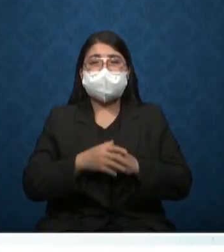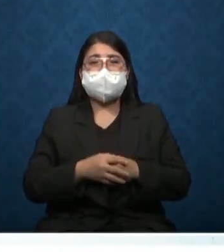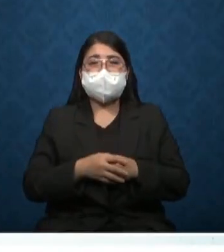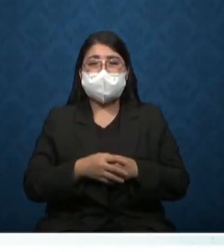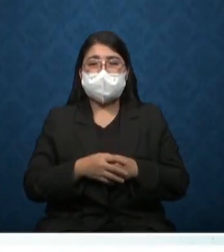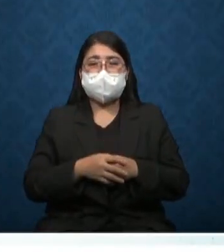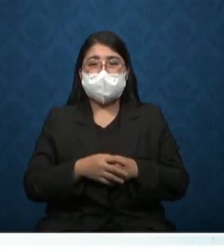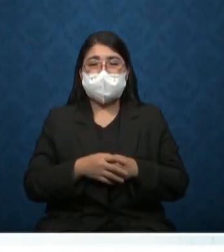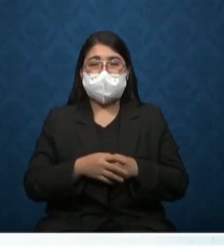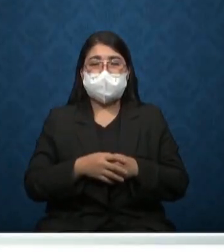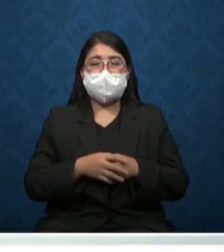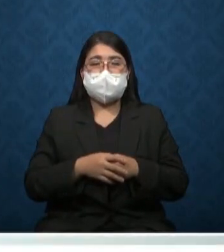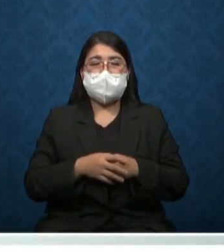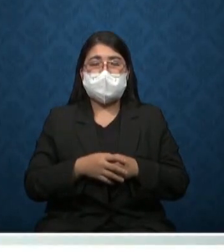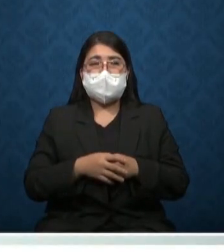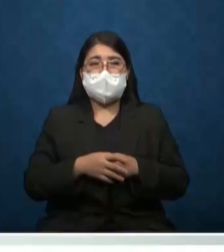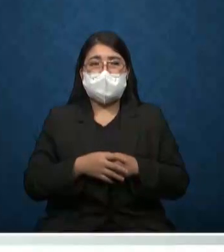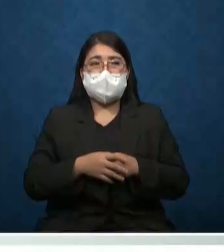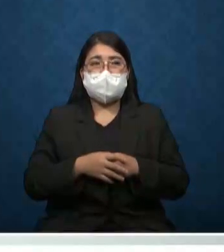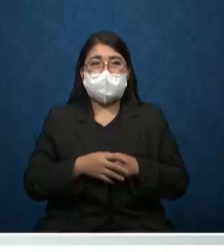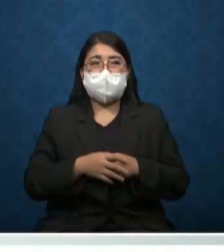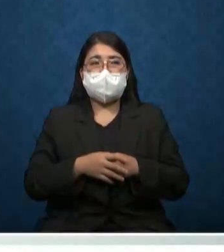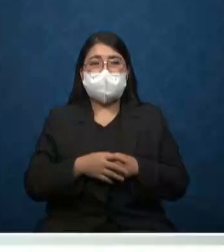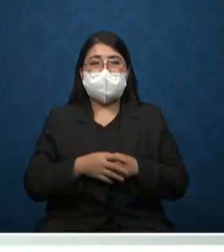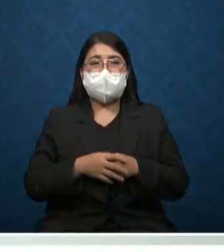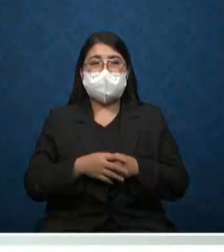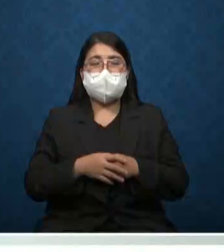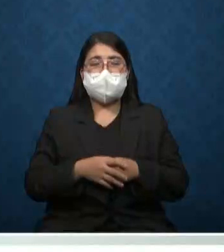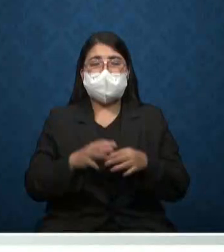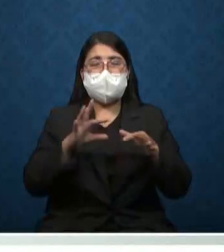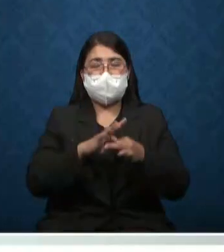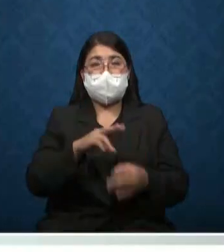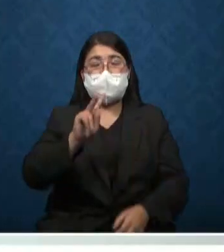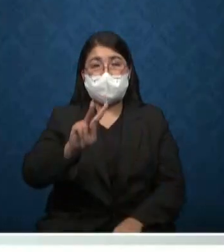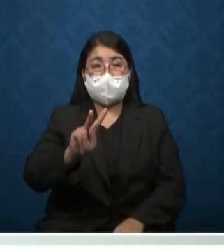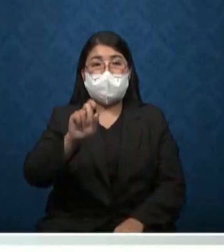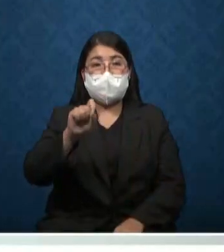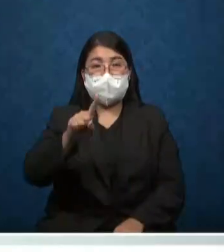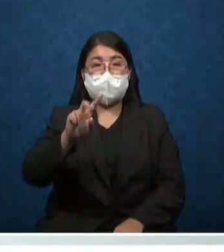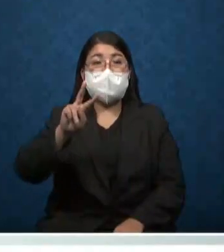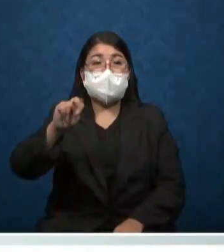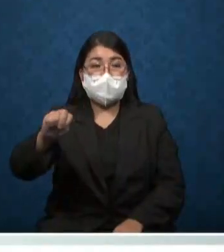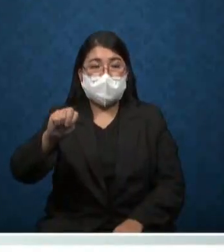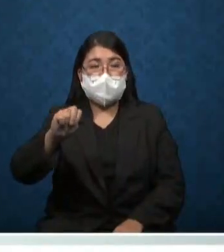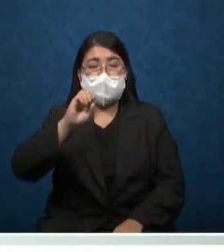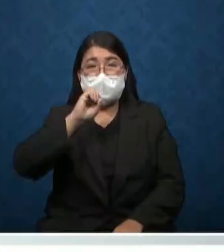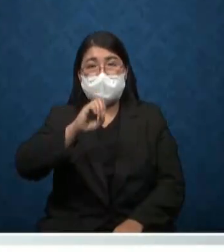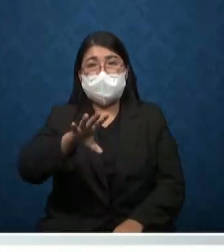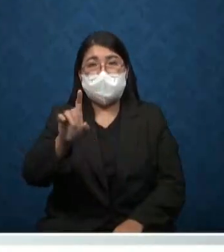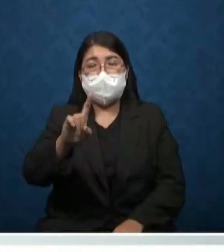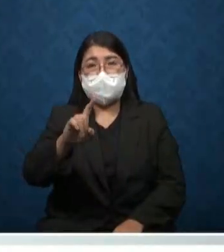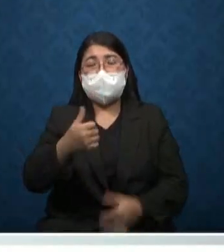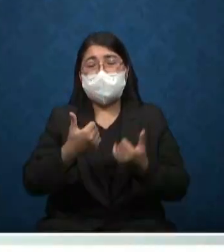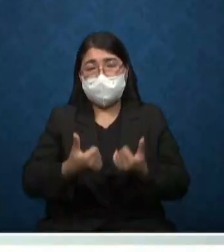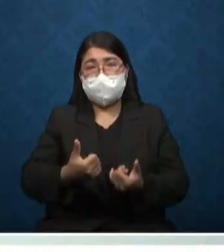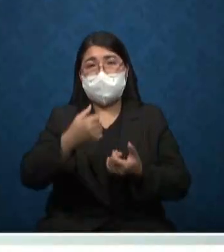เรียนท่านที่เคารพค่ะเรื่องของกศน.เนี่ยนะคะนำเรียนท่านอย่างนี้ค่ะว่าการศึกษาในประเทศไทย